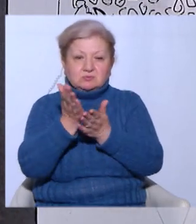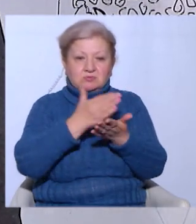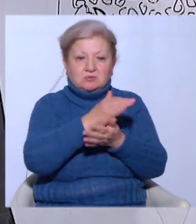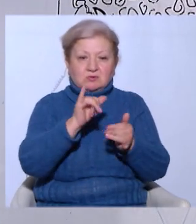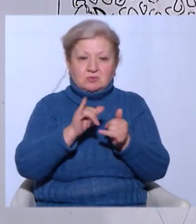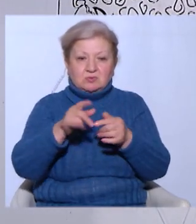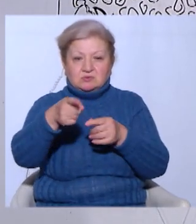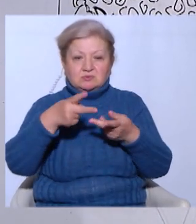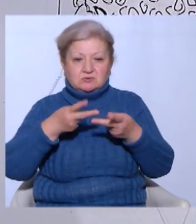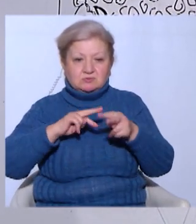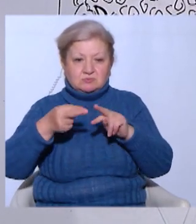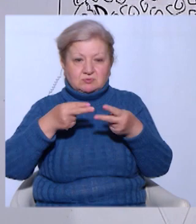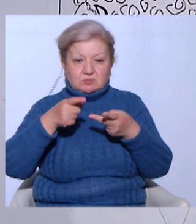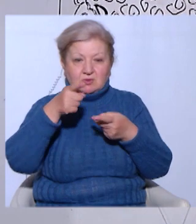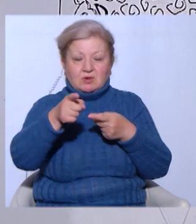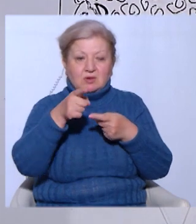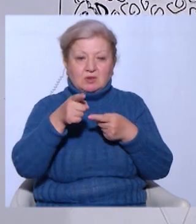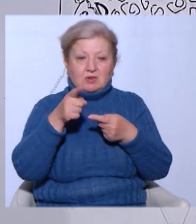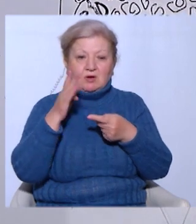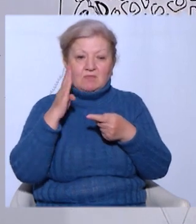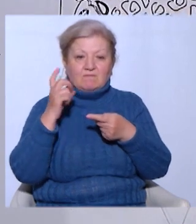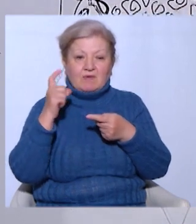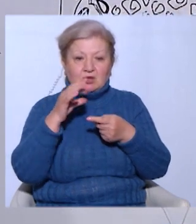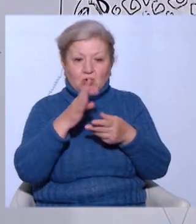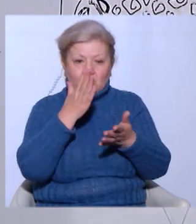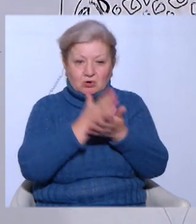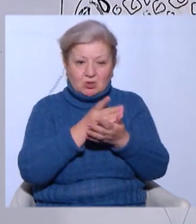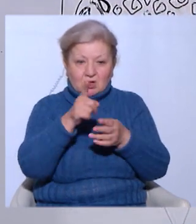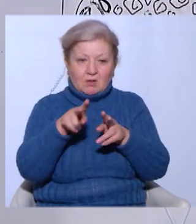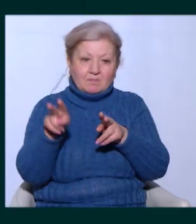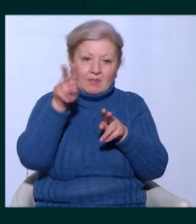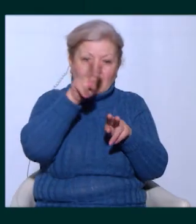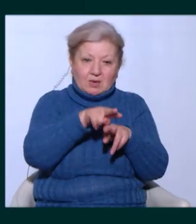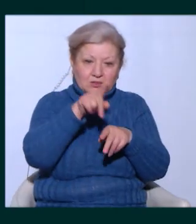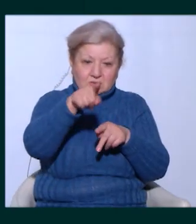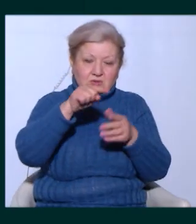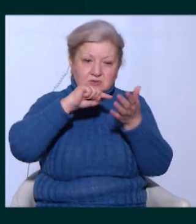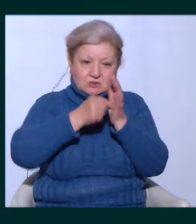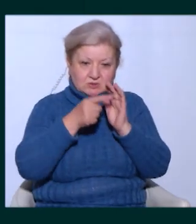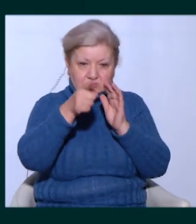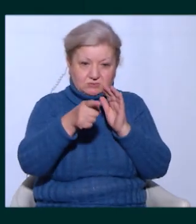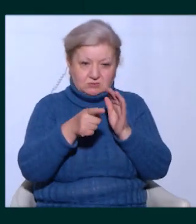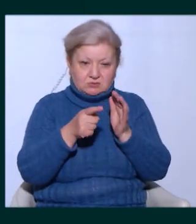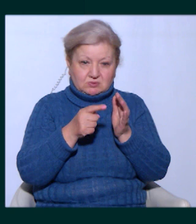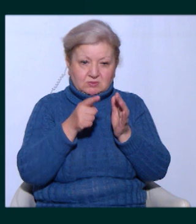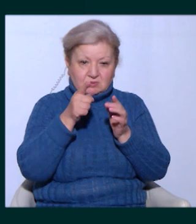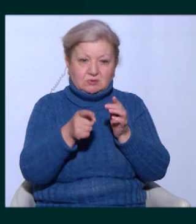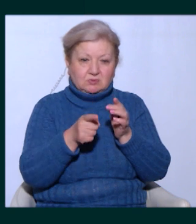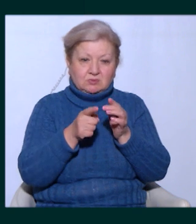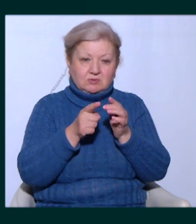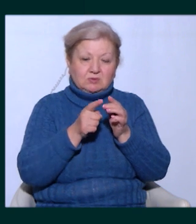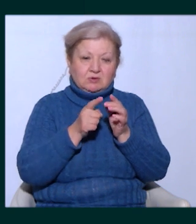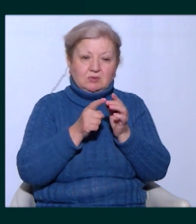ცვლილება? აი ეს ვექტორი, ისევ აი ეს ცვლილება პარალელურად არის გადმოტანილი ამ წერტილში. და მოდით